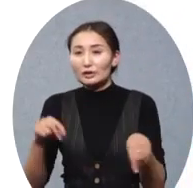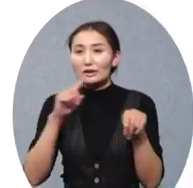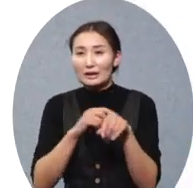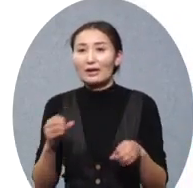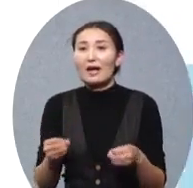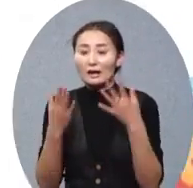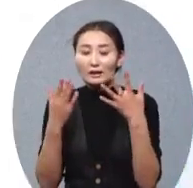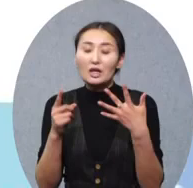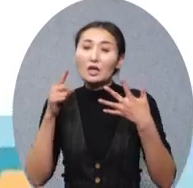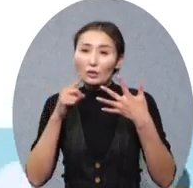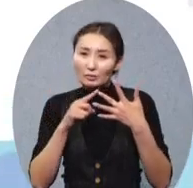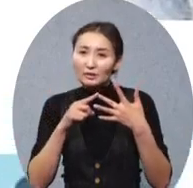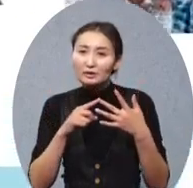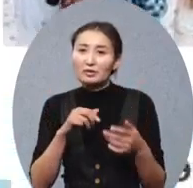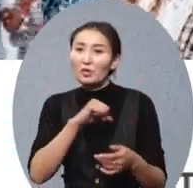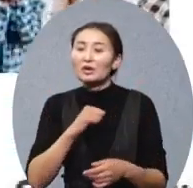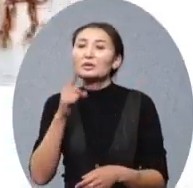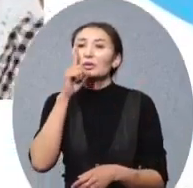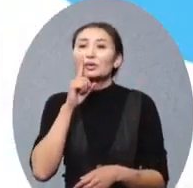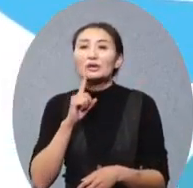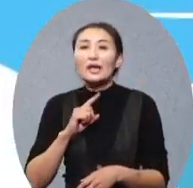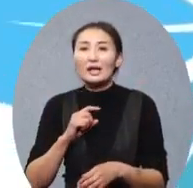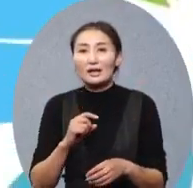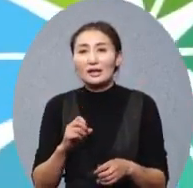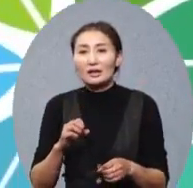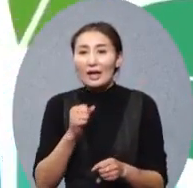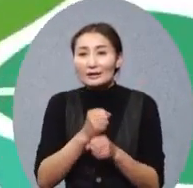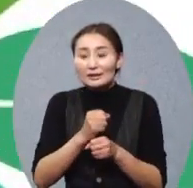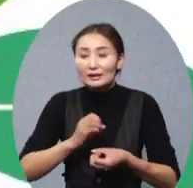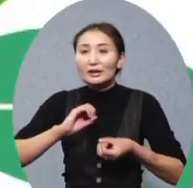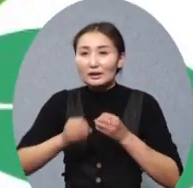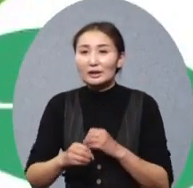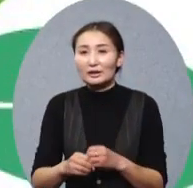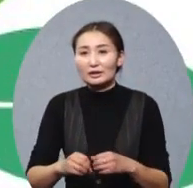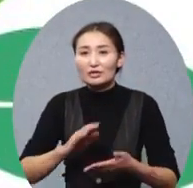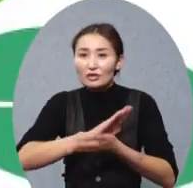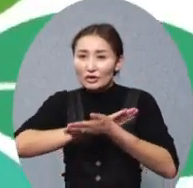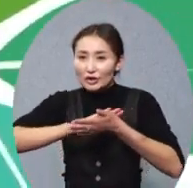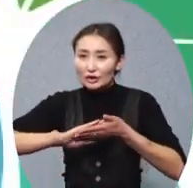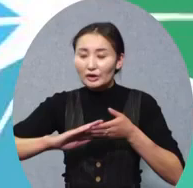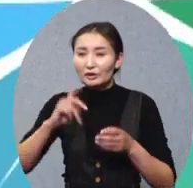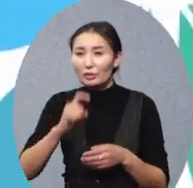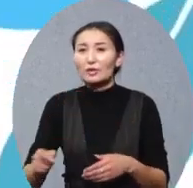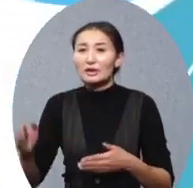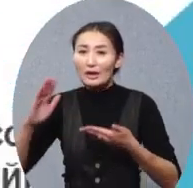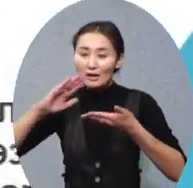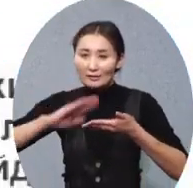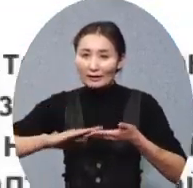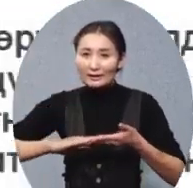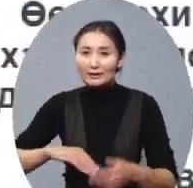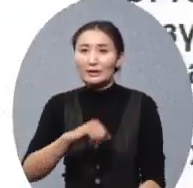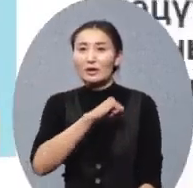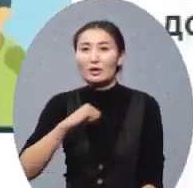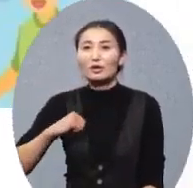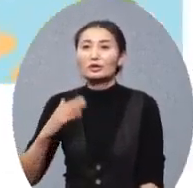өөрийнхөө дуртай зүйлийг хийх, одоо шинэ хүмүүстэй танилцах, танилынхаа хүрээг тэлэх, за мөн